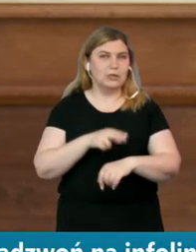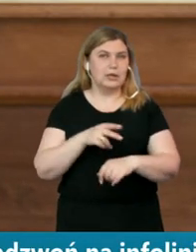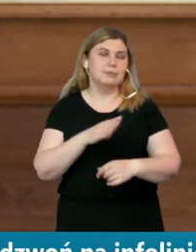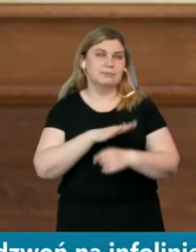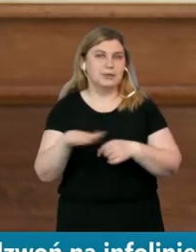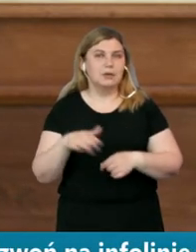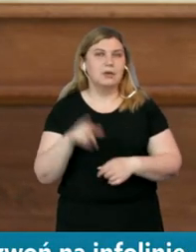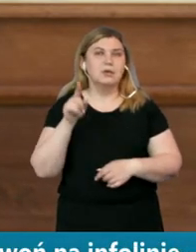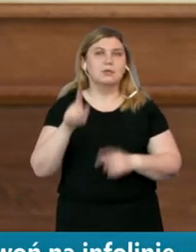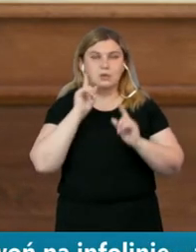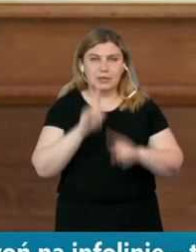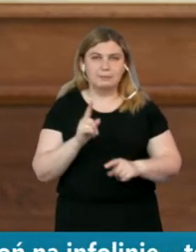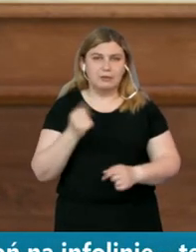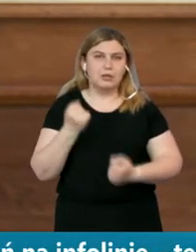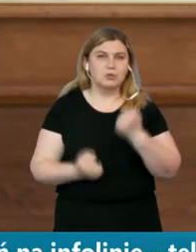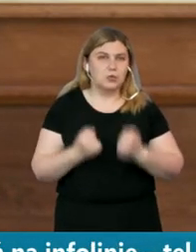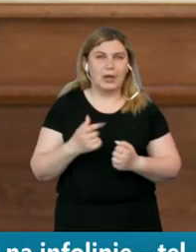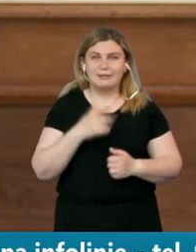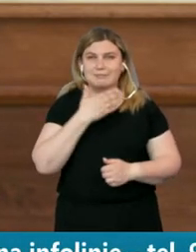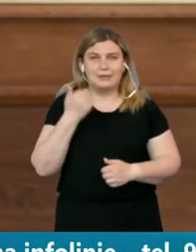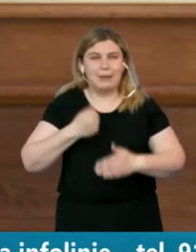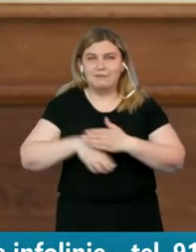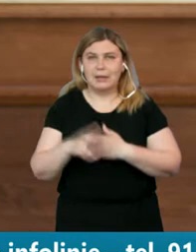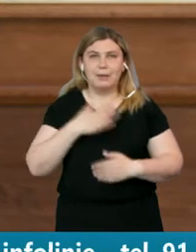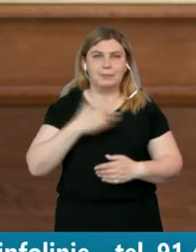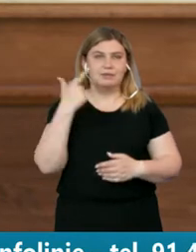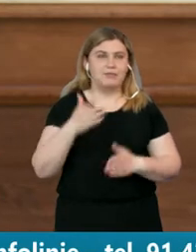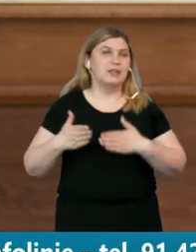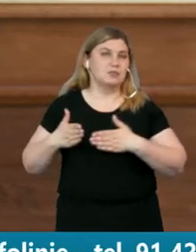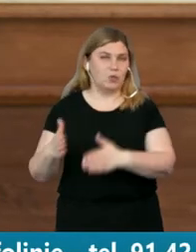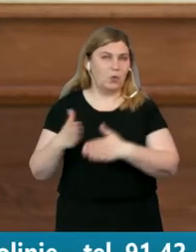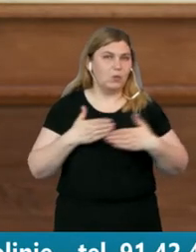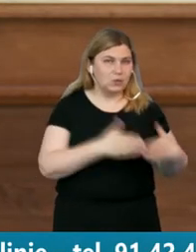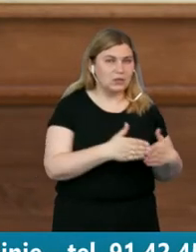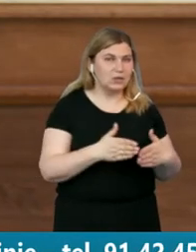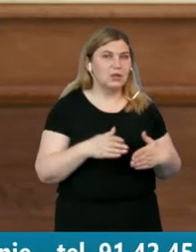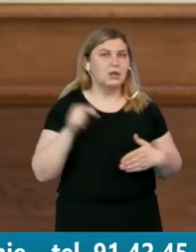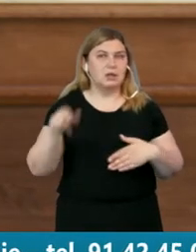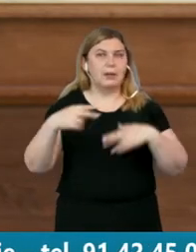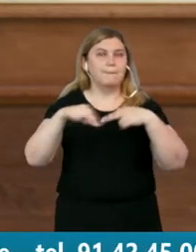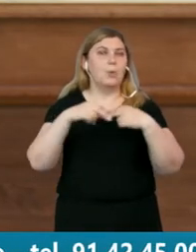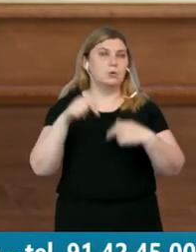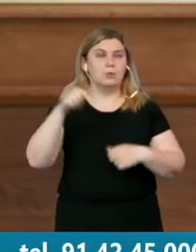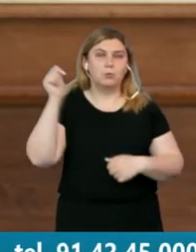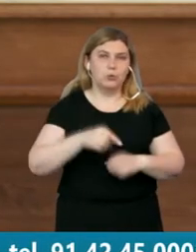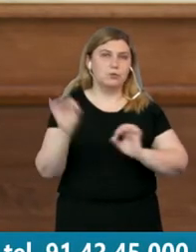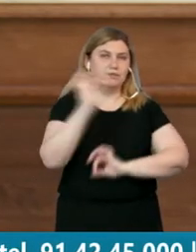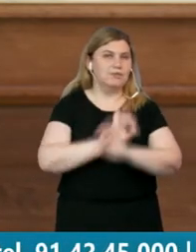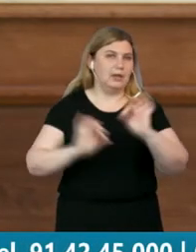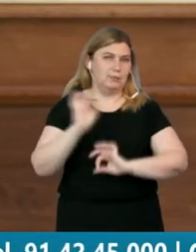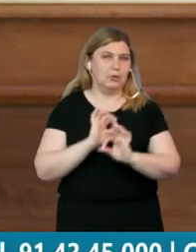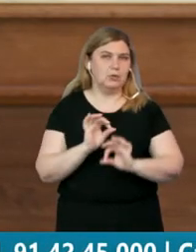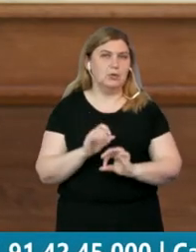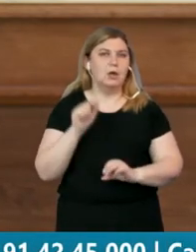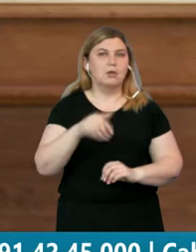jest rzeczywiście trudne, ale nie mamy innego wyjścia, mamy tylko dwie drogi. I estakada, tak jak wcześniej powiedziałem, musi być wyremontowana, ona